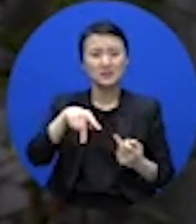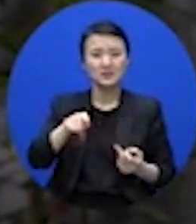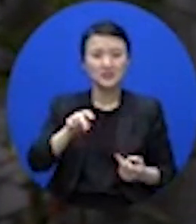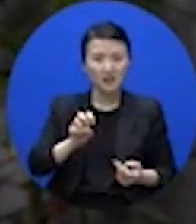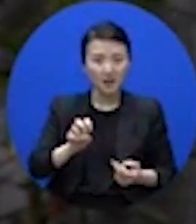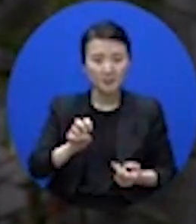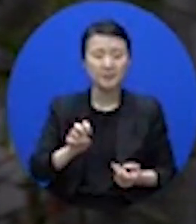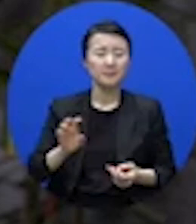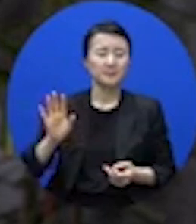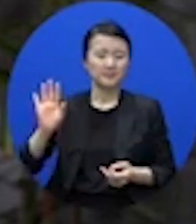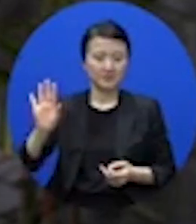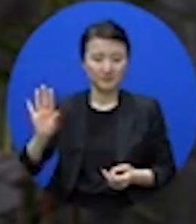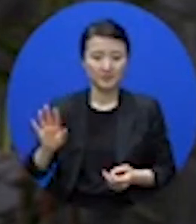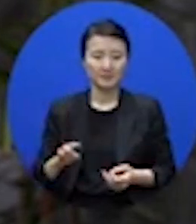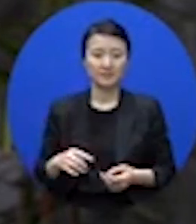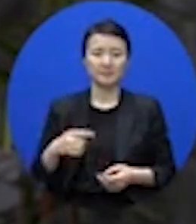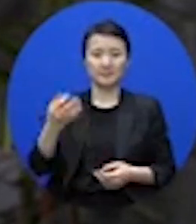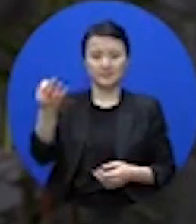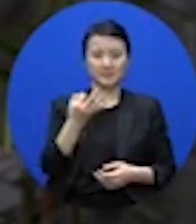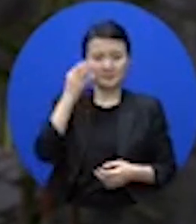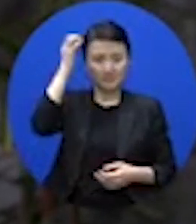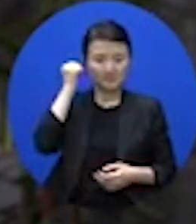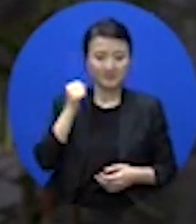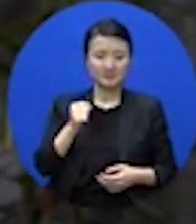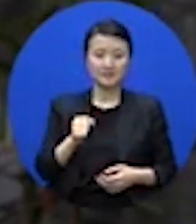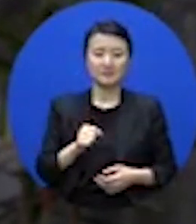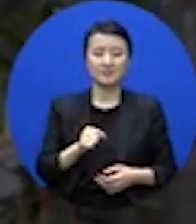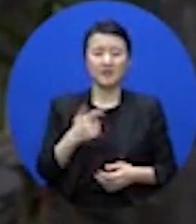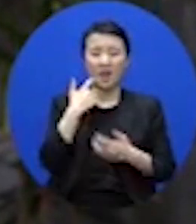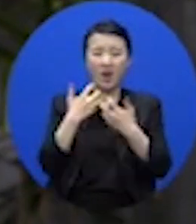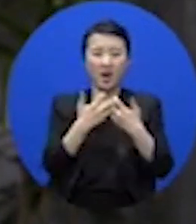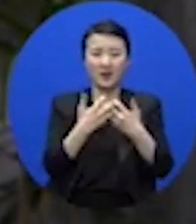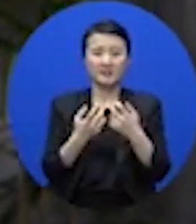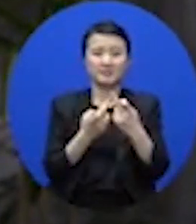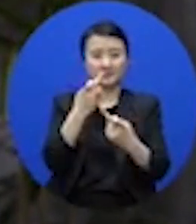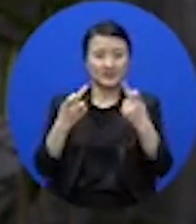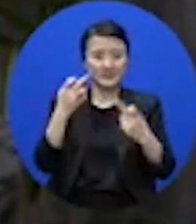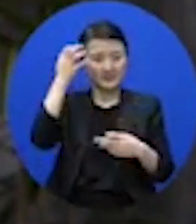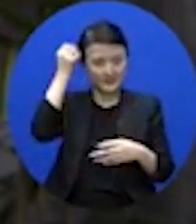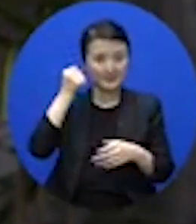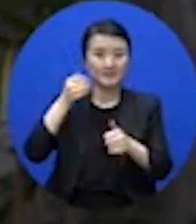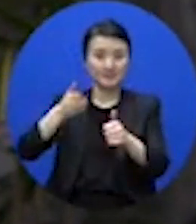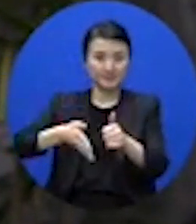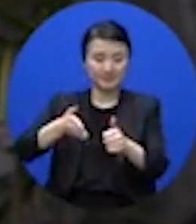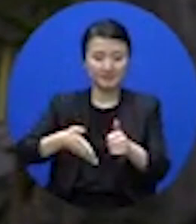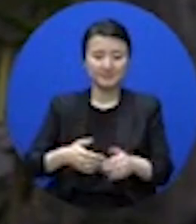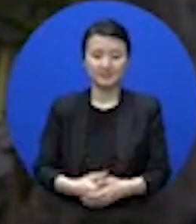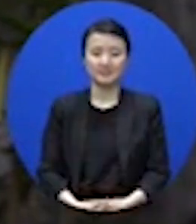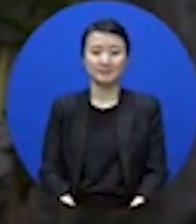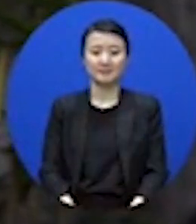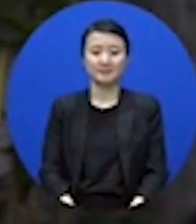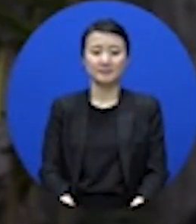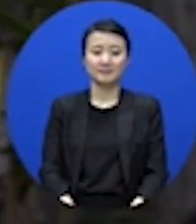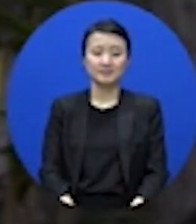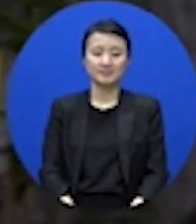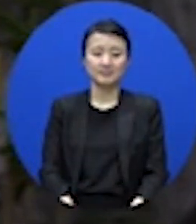보이더라도 이 시간에는 뭐다? 빙산이다. 네, 그렇게 보시고요.